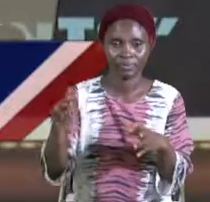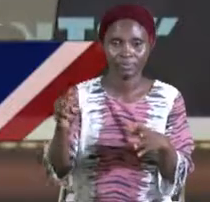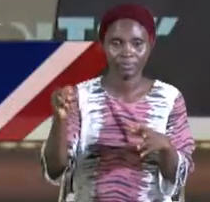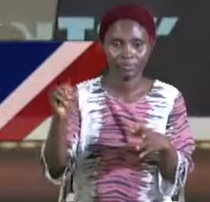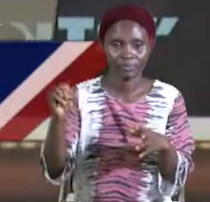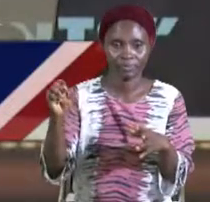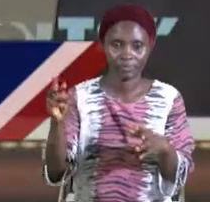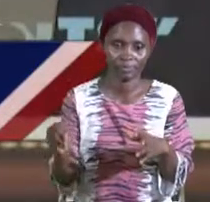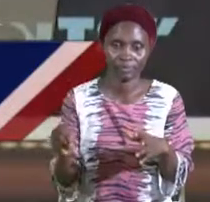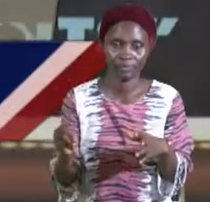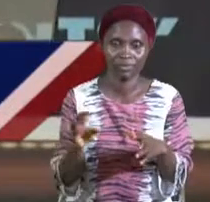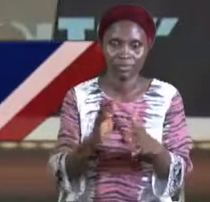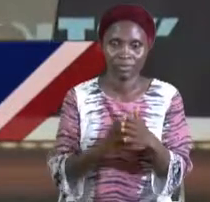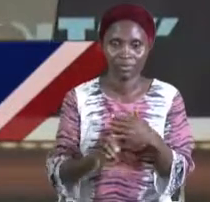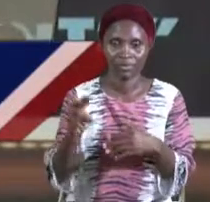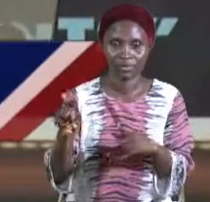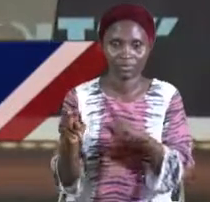verset 6.